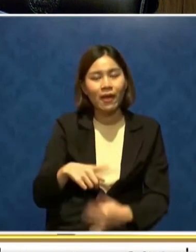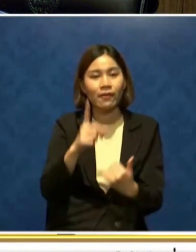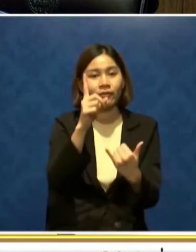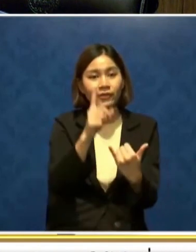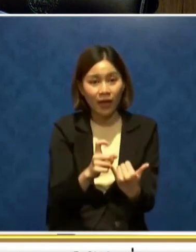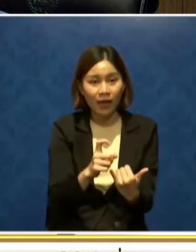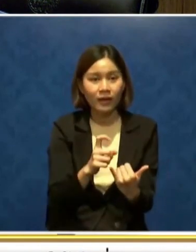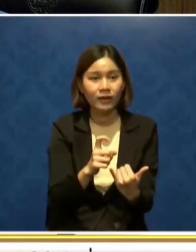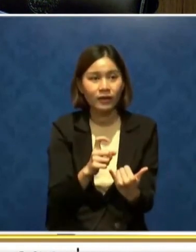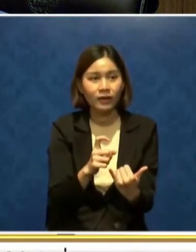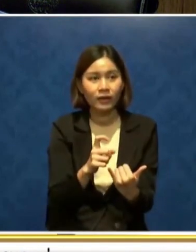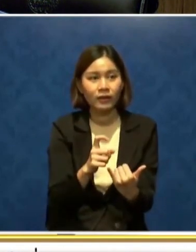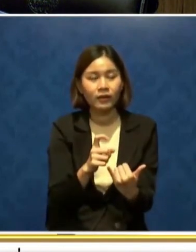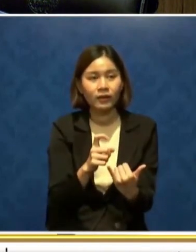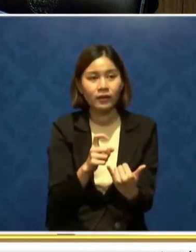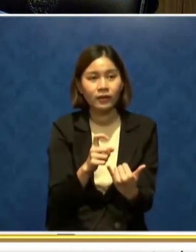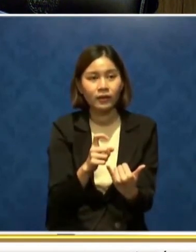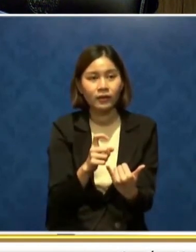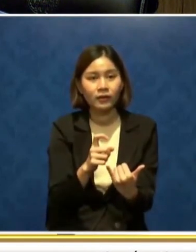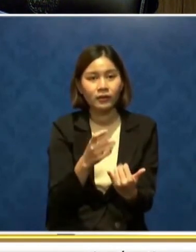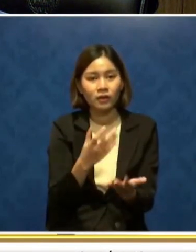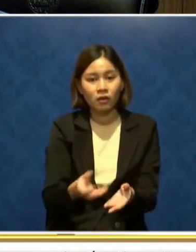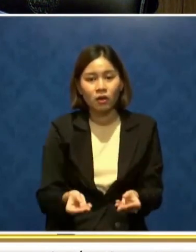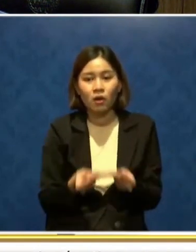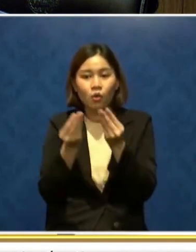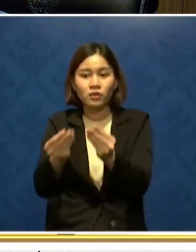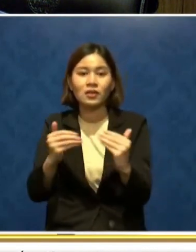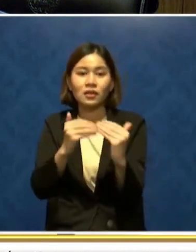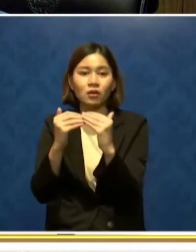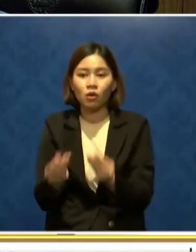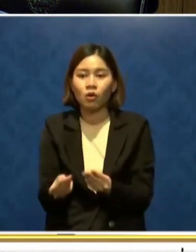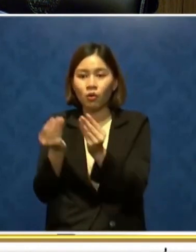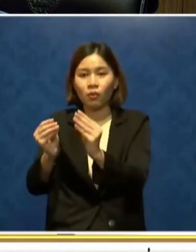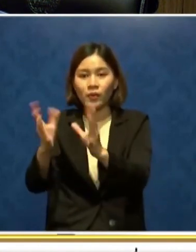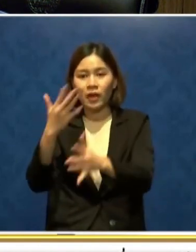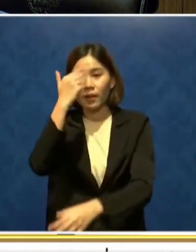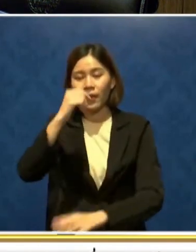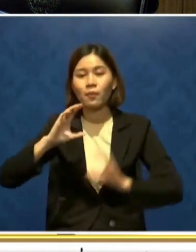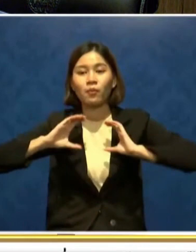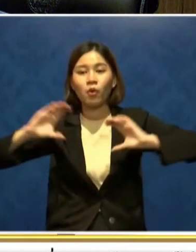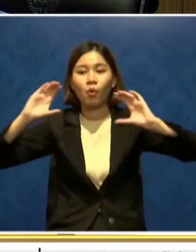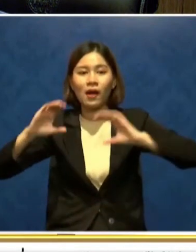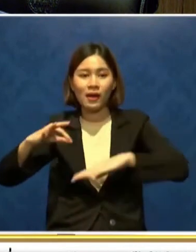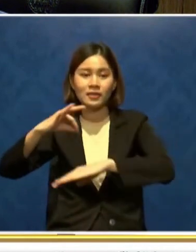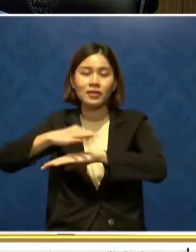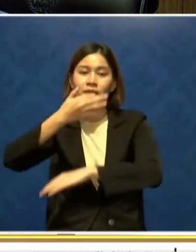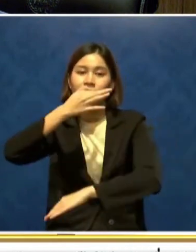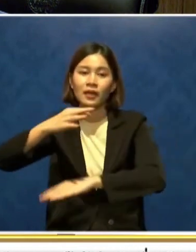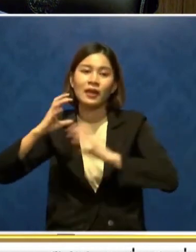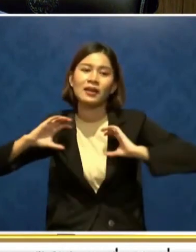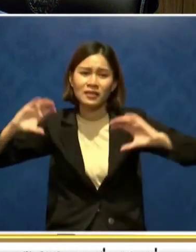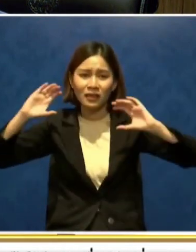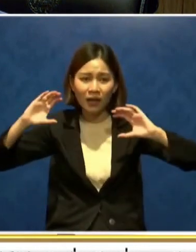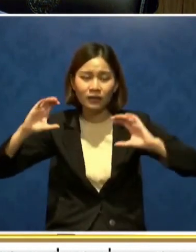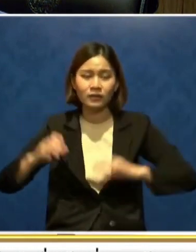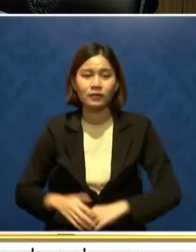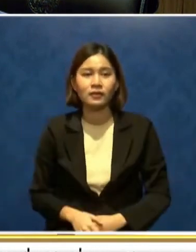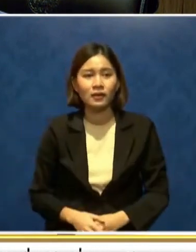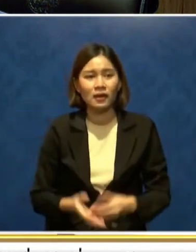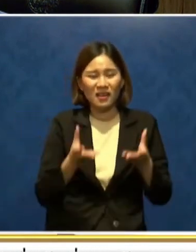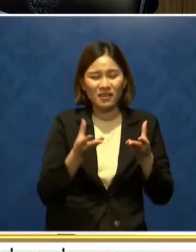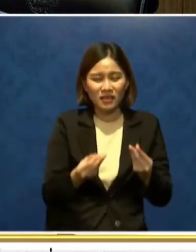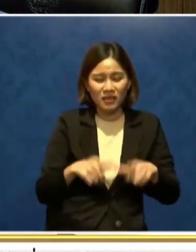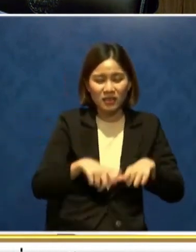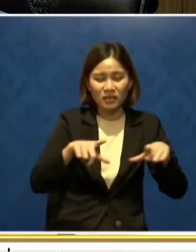ครับท่านประธานครับโอนให้ลูกรับสิทธิ์ไม่ได้เพราะลูกได้รับราชการทั้งสองคนแล้วจะให้เขาโอนที่